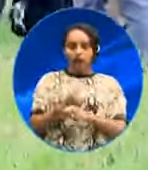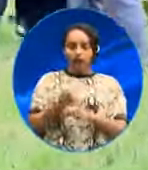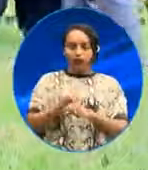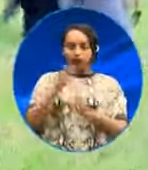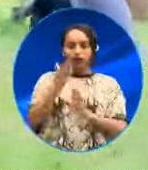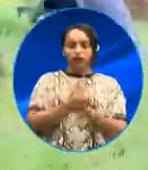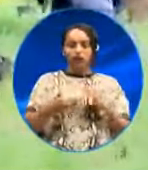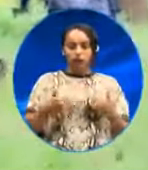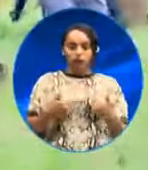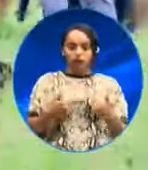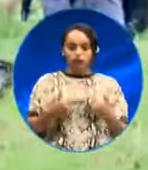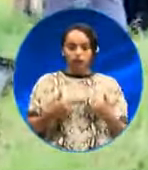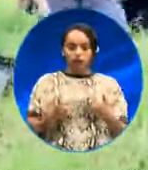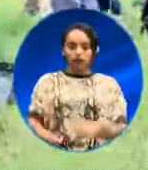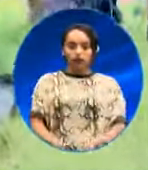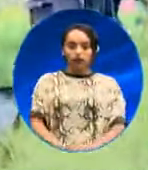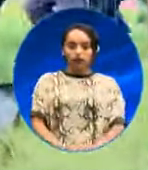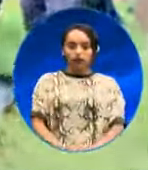ተግባርም ተከናውኗል።